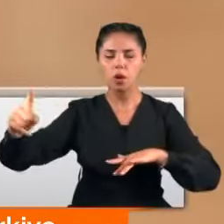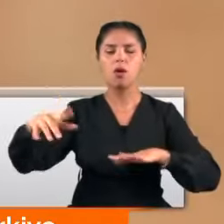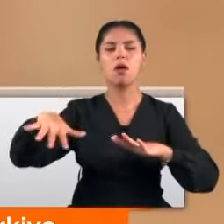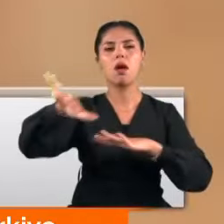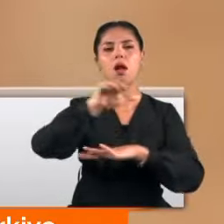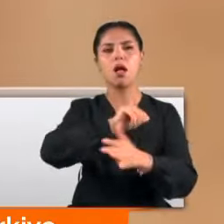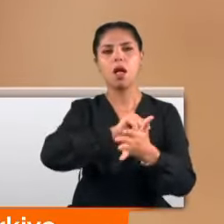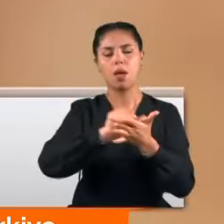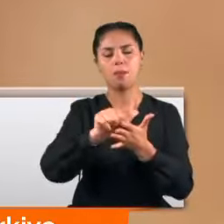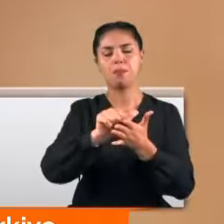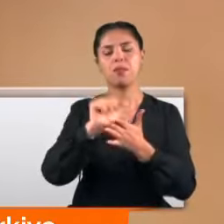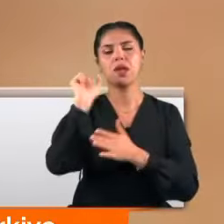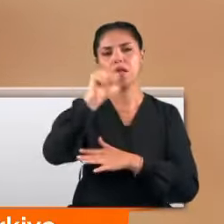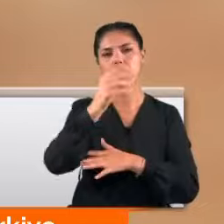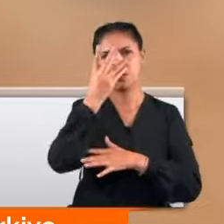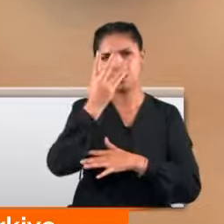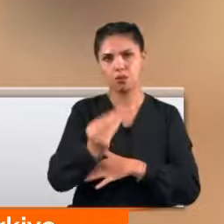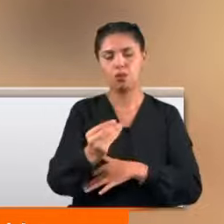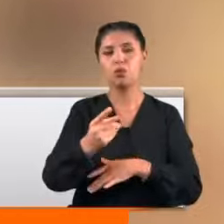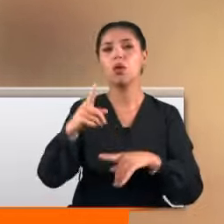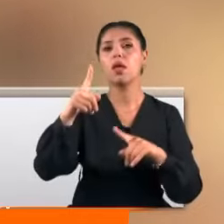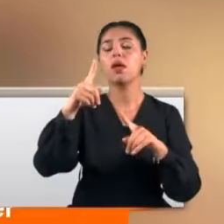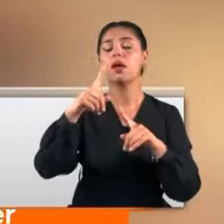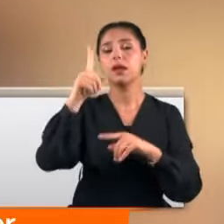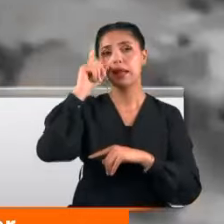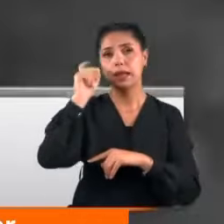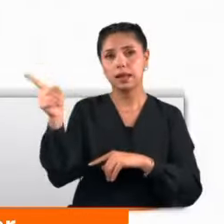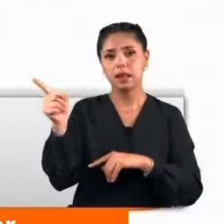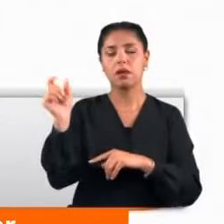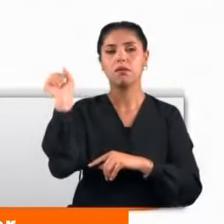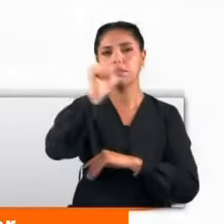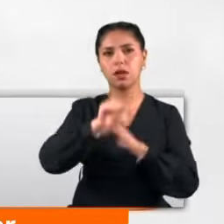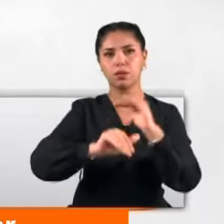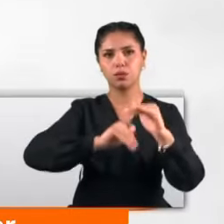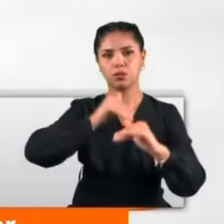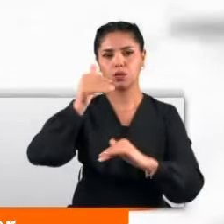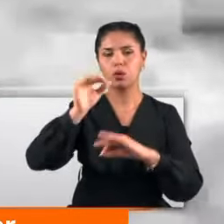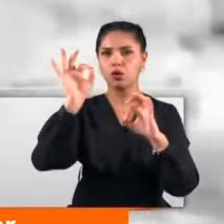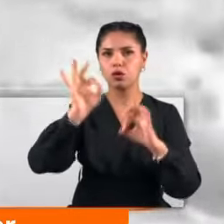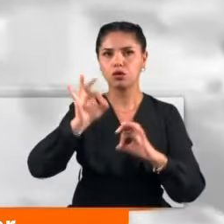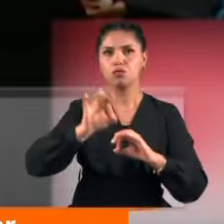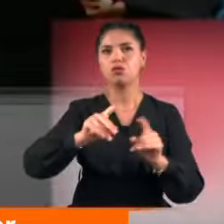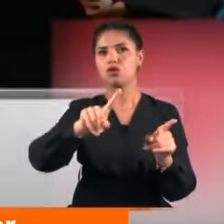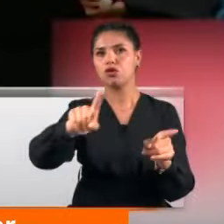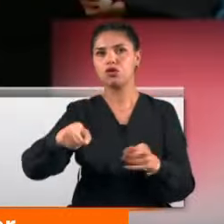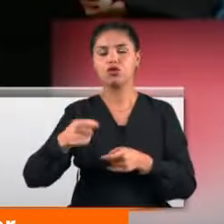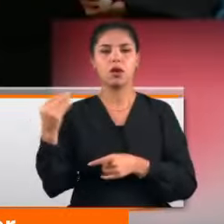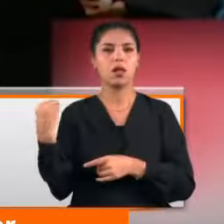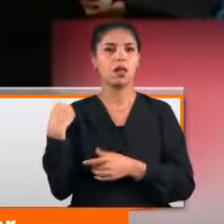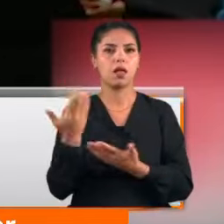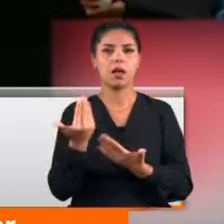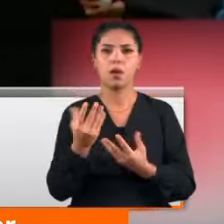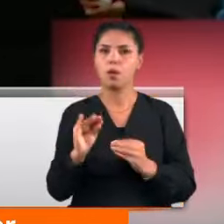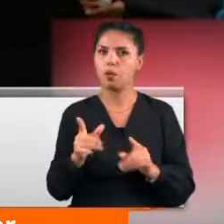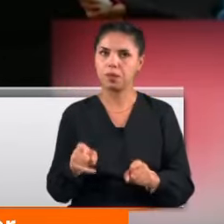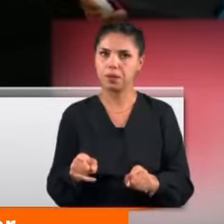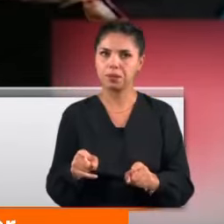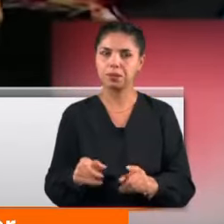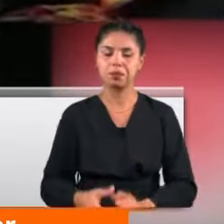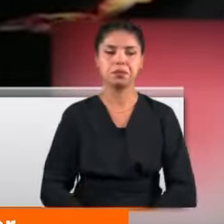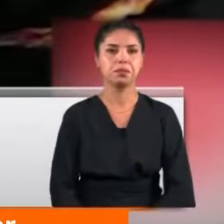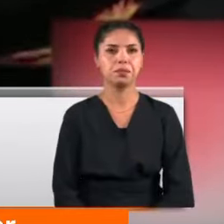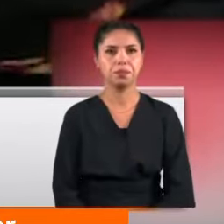Tel Aviv şok saldırı sonrası namlularını Beyrut'a çevirdi. Yeni bir işgal artık an meselesi. Bunun